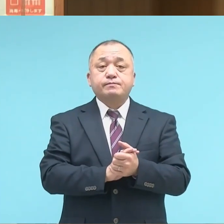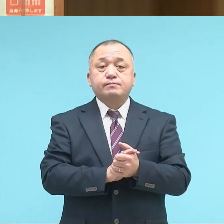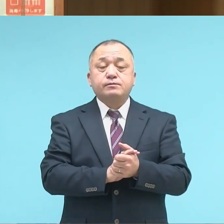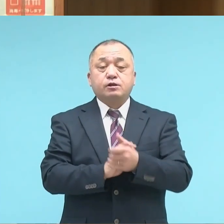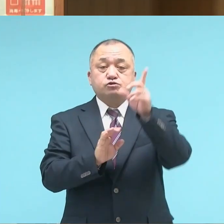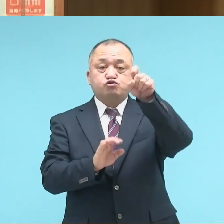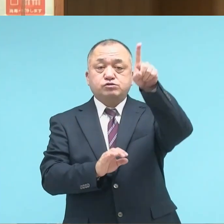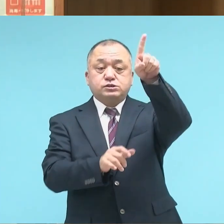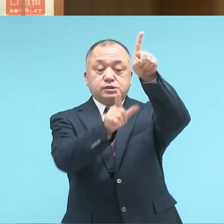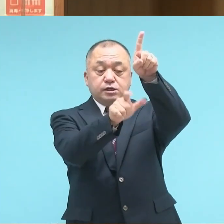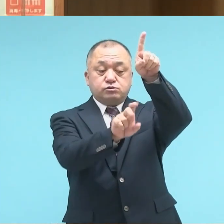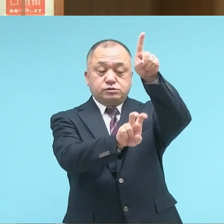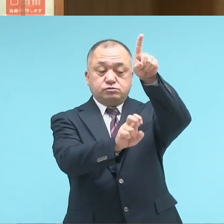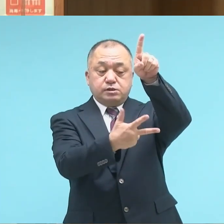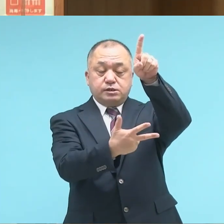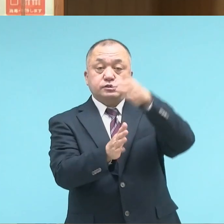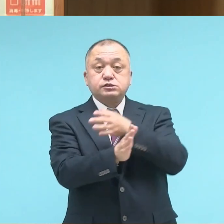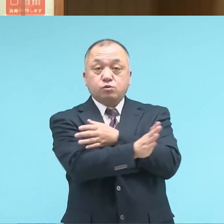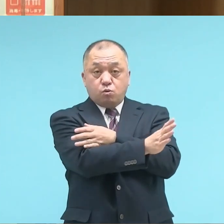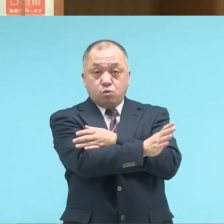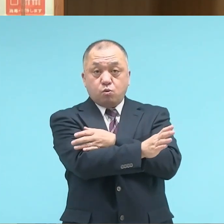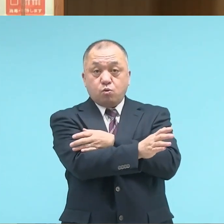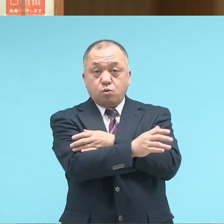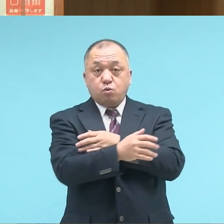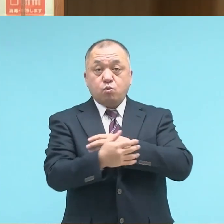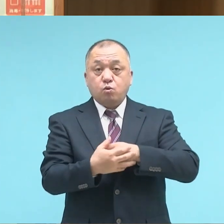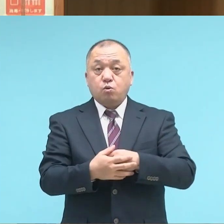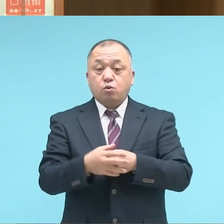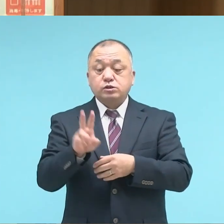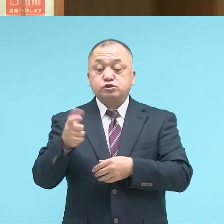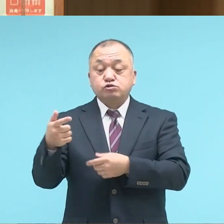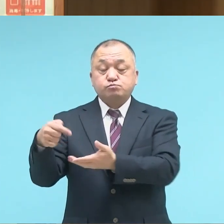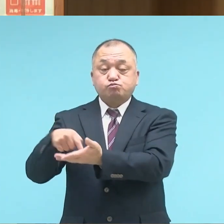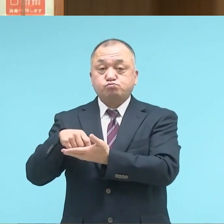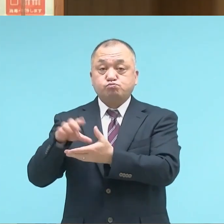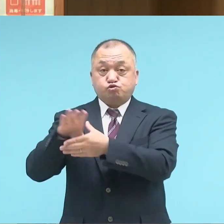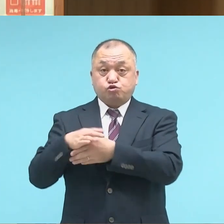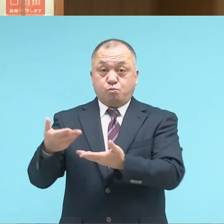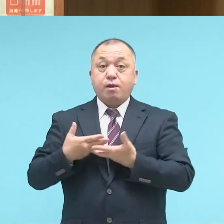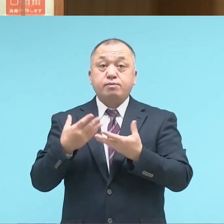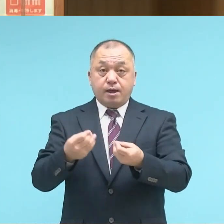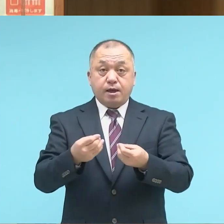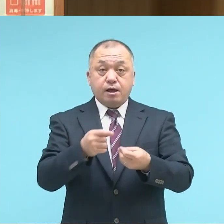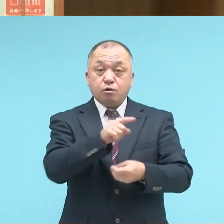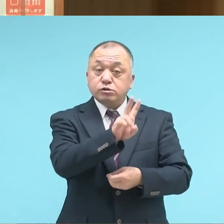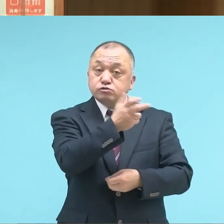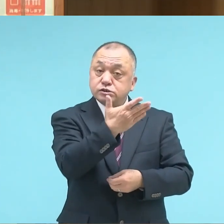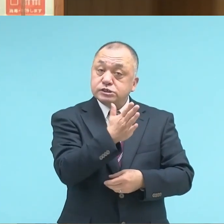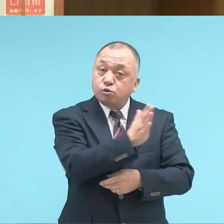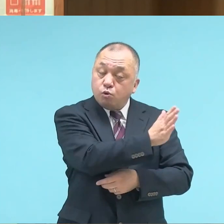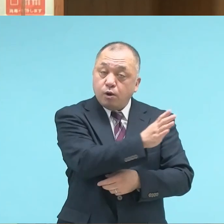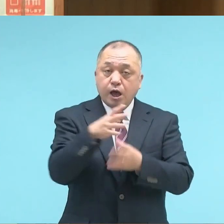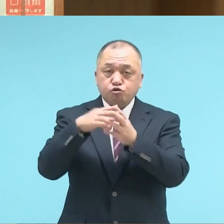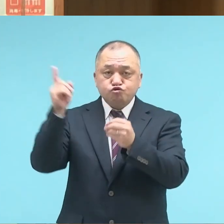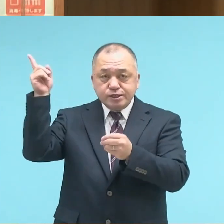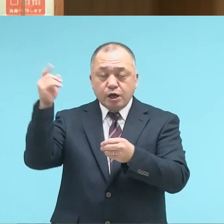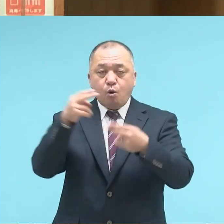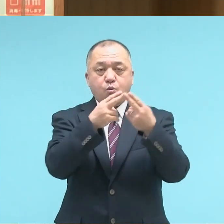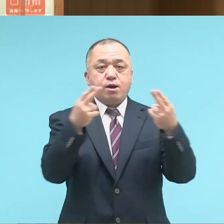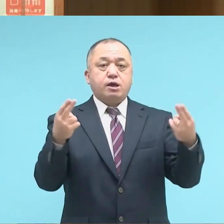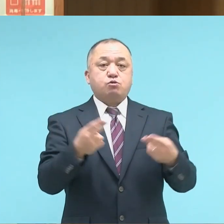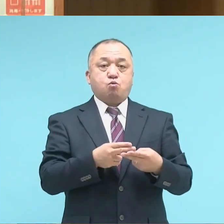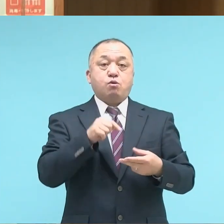27日以降、26日に文書を来ました。27日以降、国ですとか北海道からですね、先ほど申し